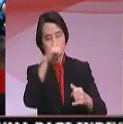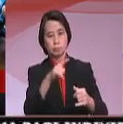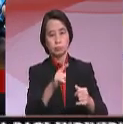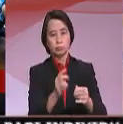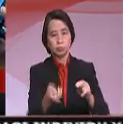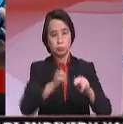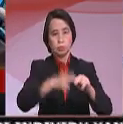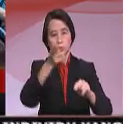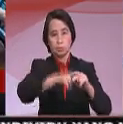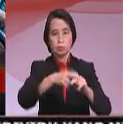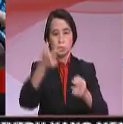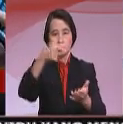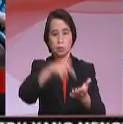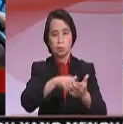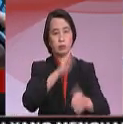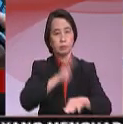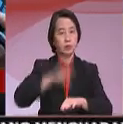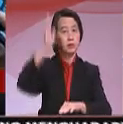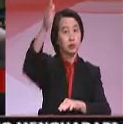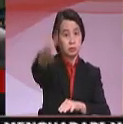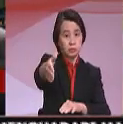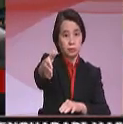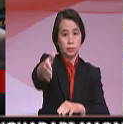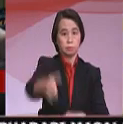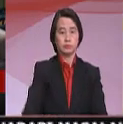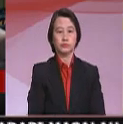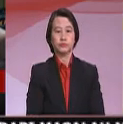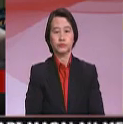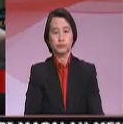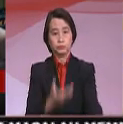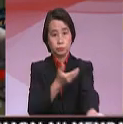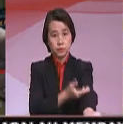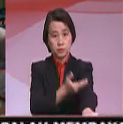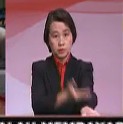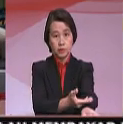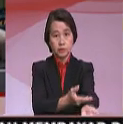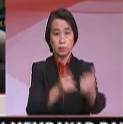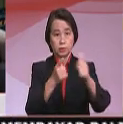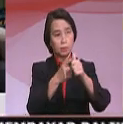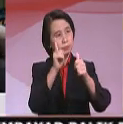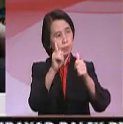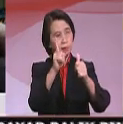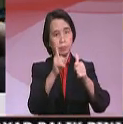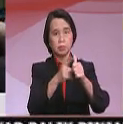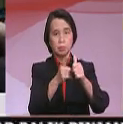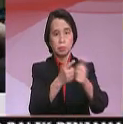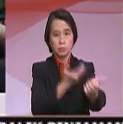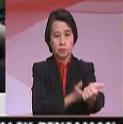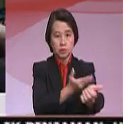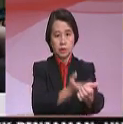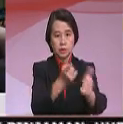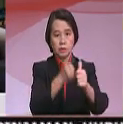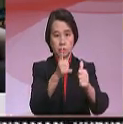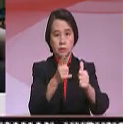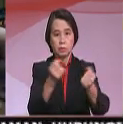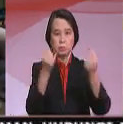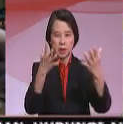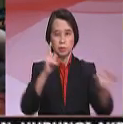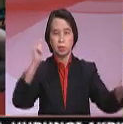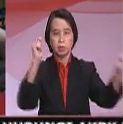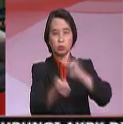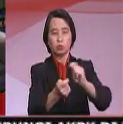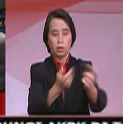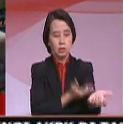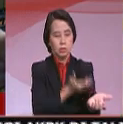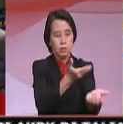untuk menambahkan lagi di masa hadapan. Generasi pertama tu dah hampir tak ada, kebanyakan semua dah tukar kepada